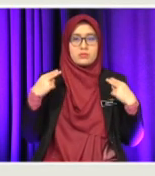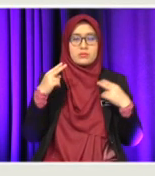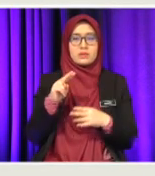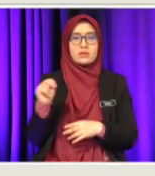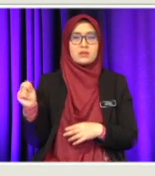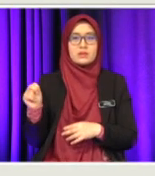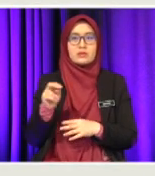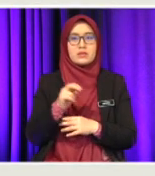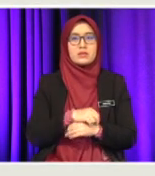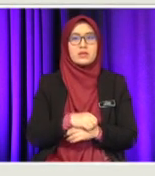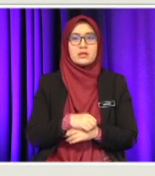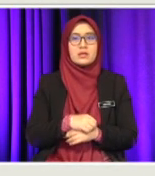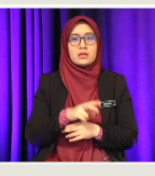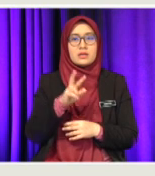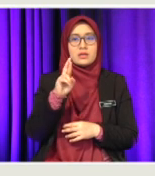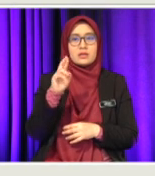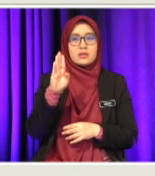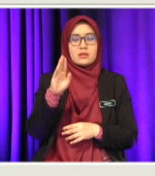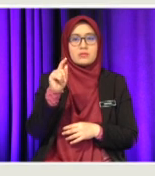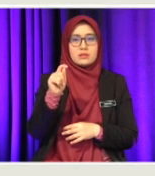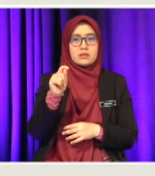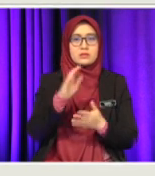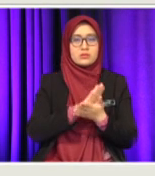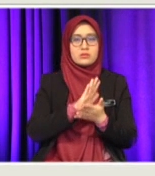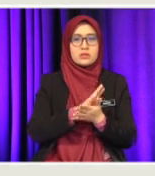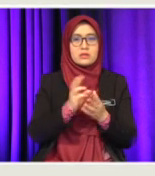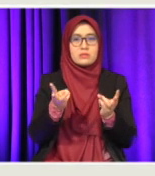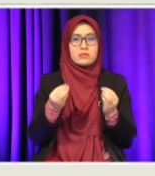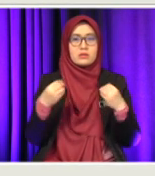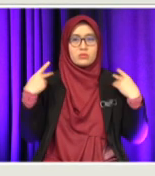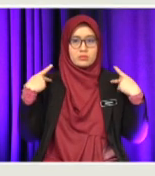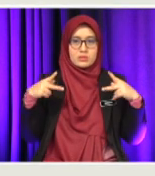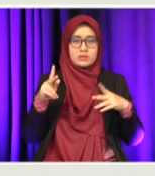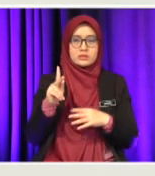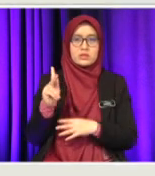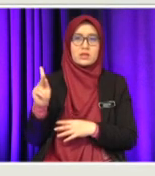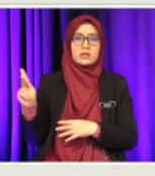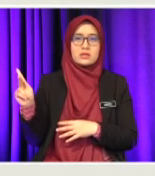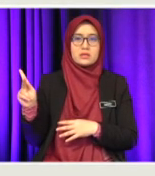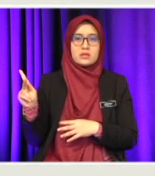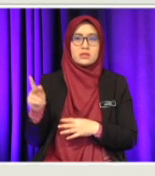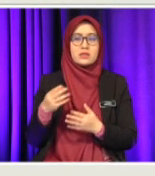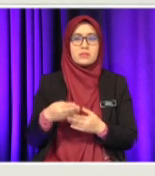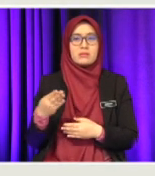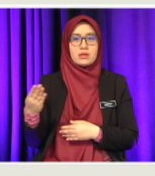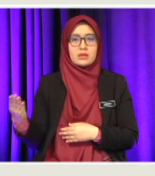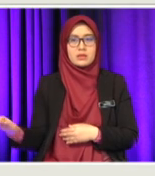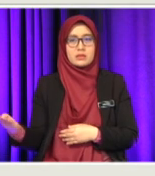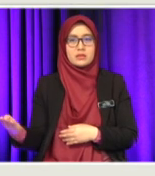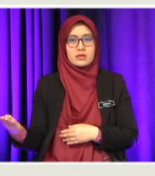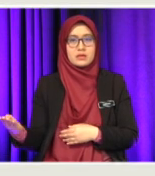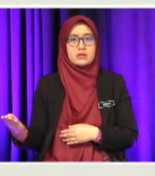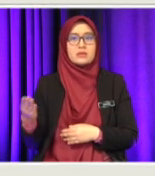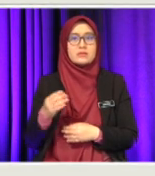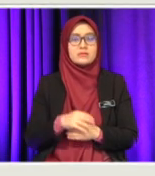mencadangkan untuk memasarkan hasil kerja tangan mereka oke bagimu tujuan mengumpul dana produk yang hendak dipaksakan